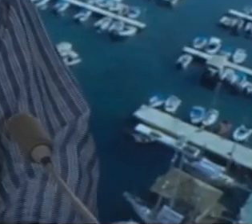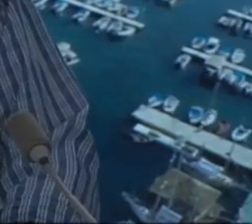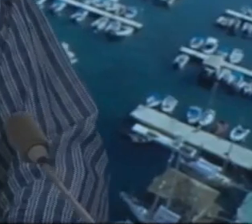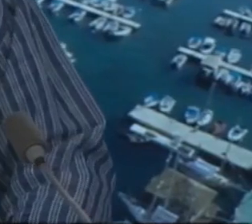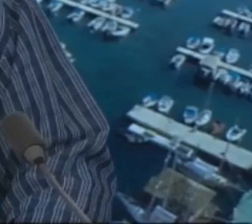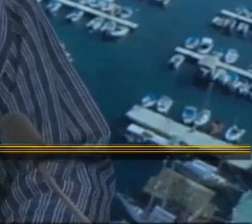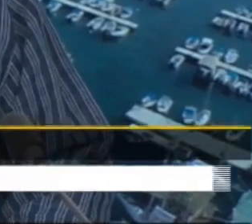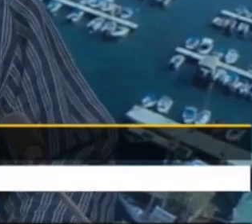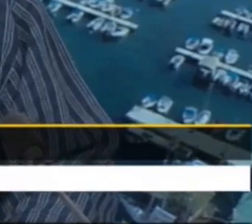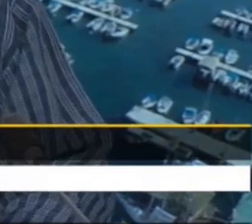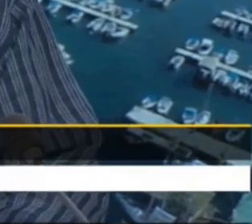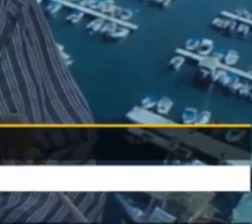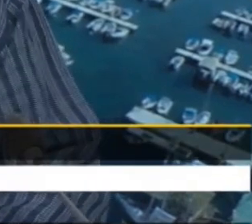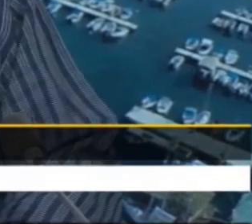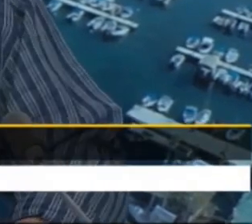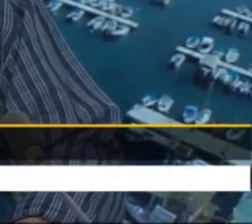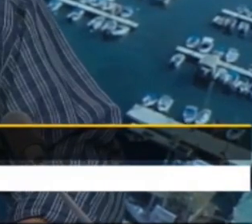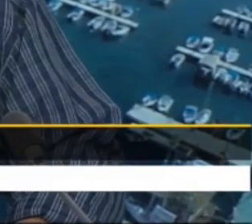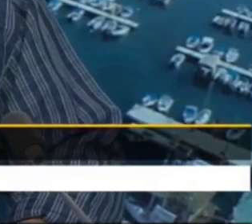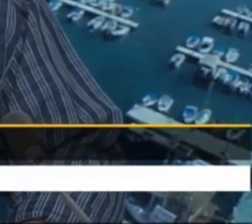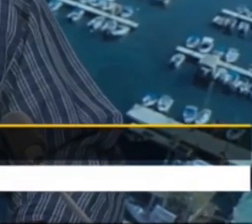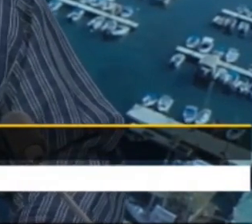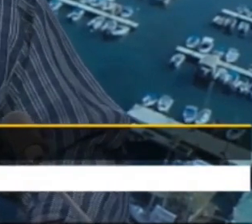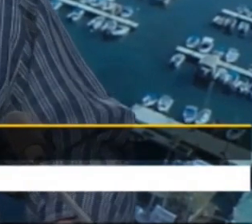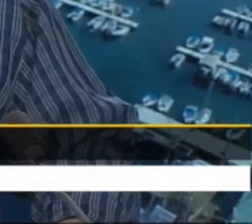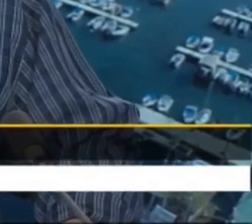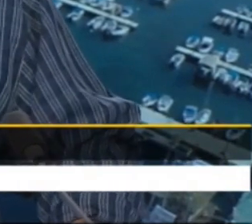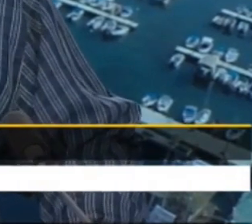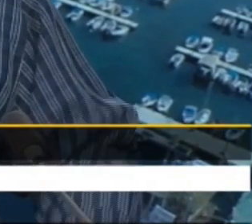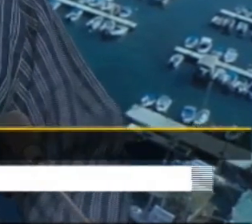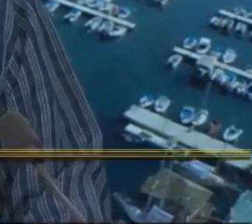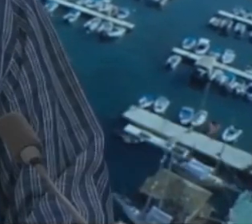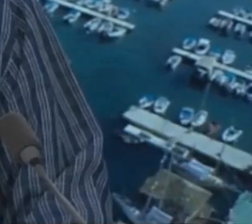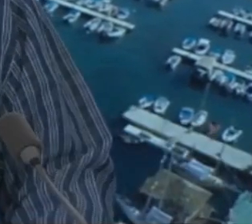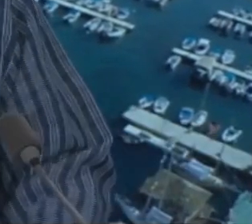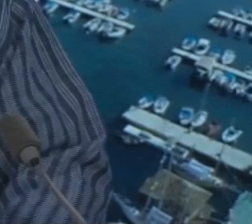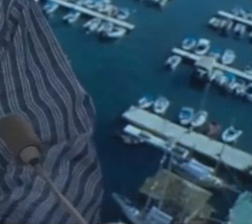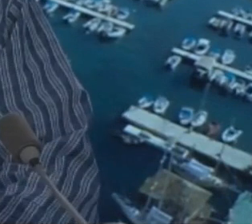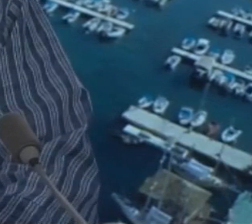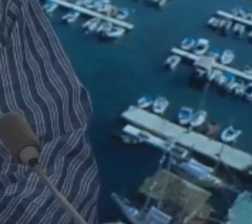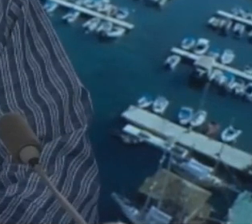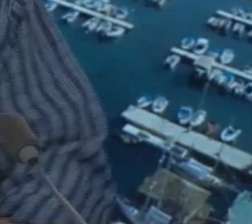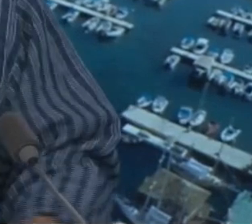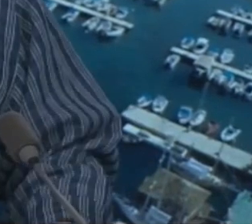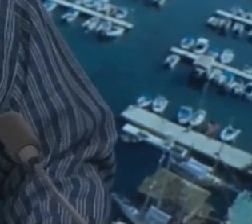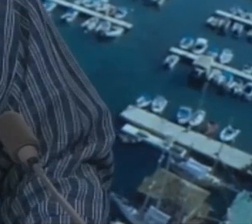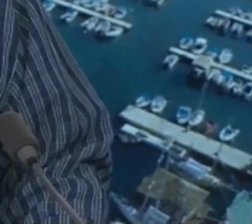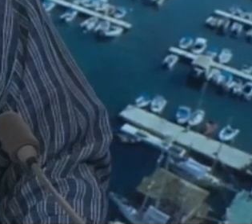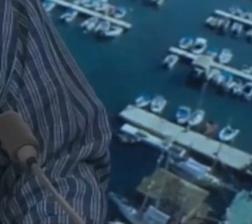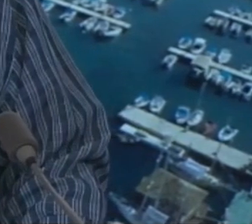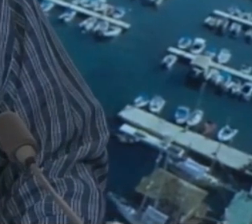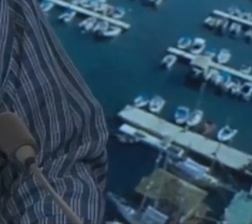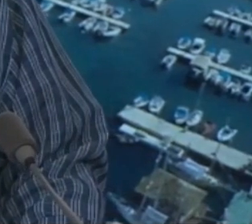Madame, Monsieur, bonjour et bon appétit. Voici résumé en quelques images l'actualité de cette mi-journée. On commence avec